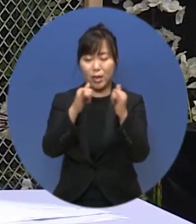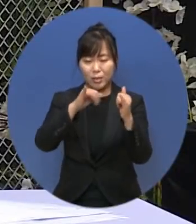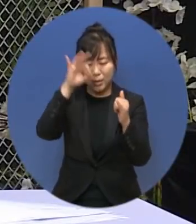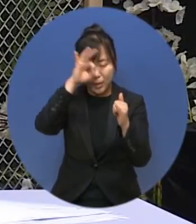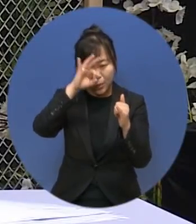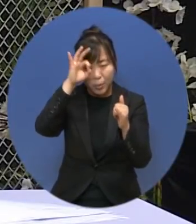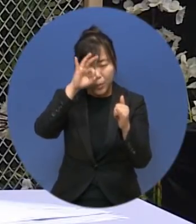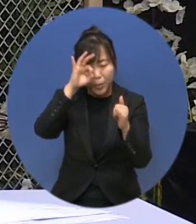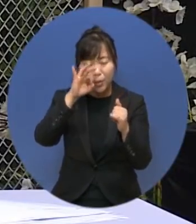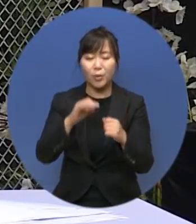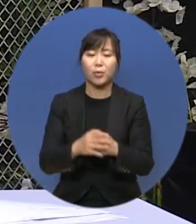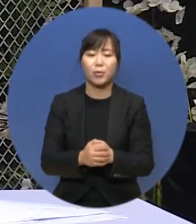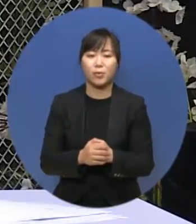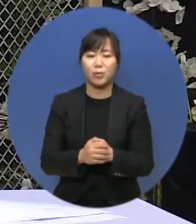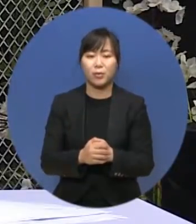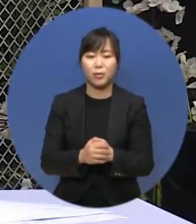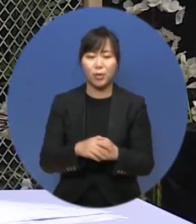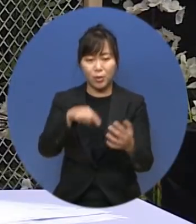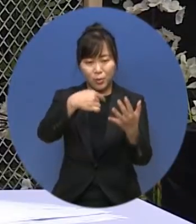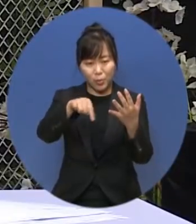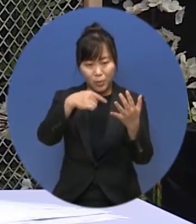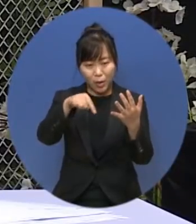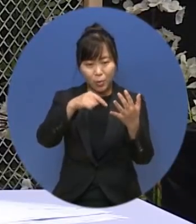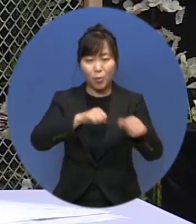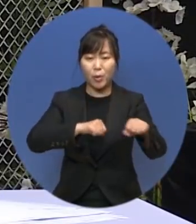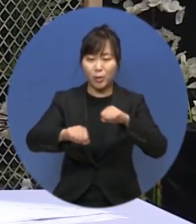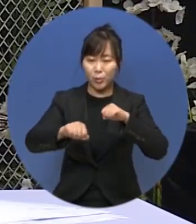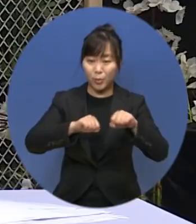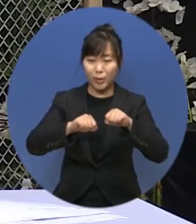예술가들을 발굴하고 교육시키고 이제